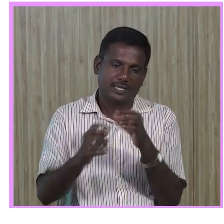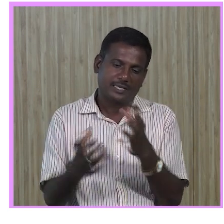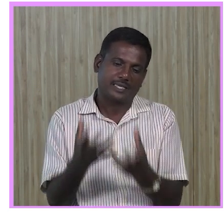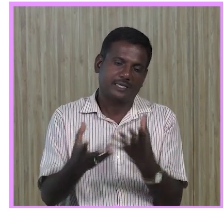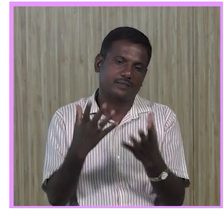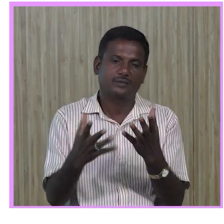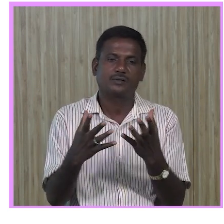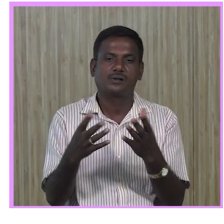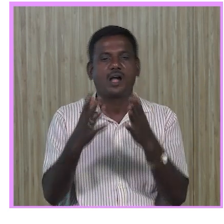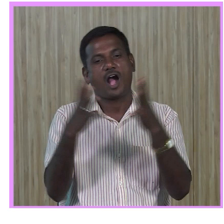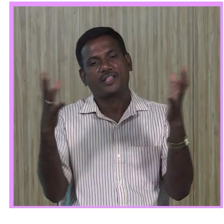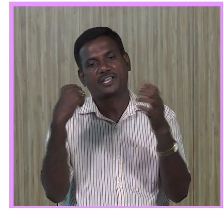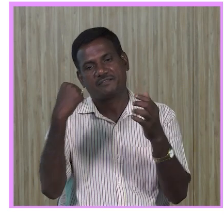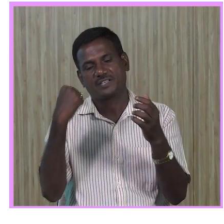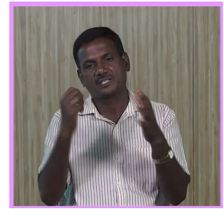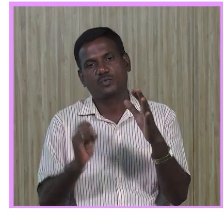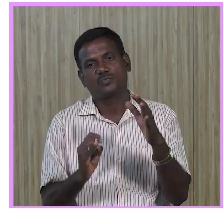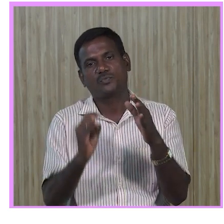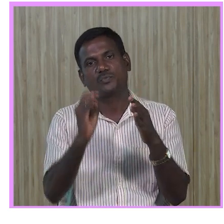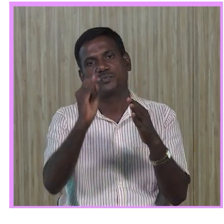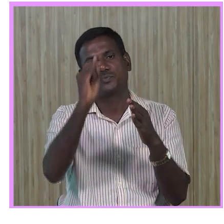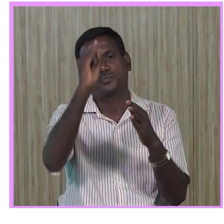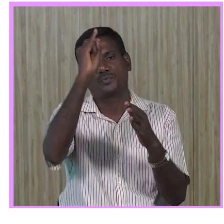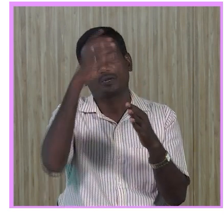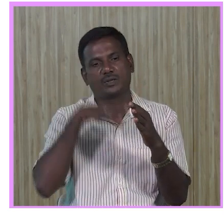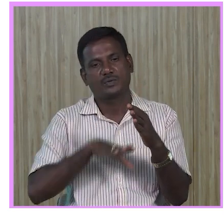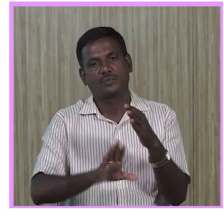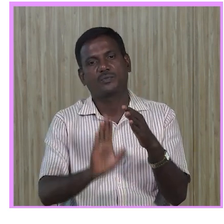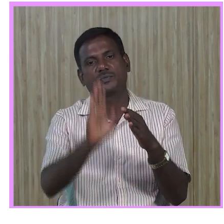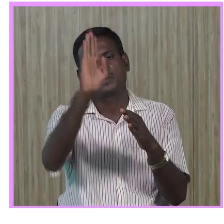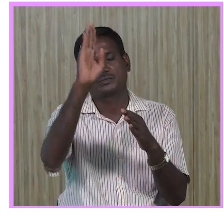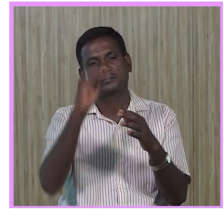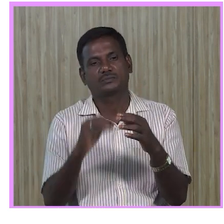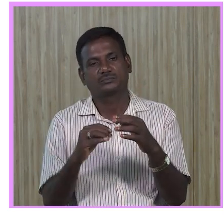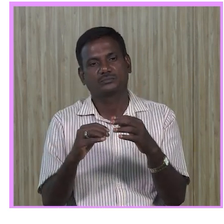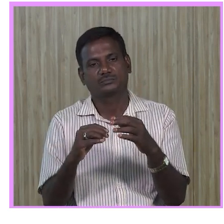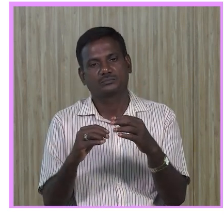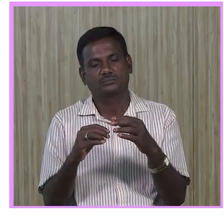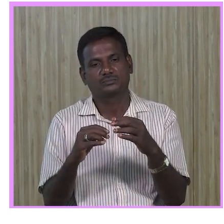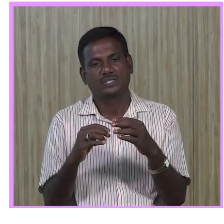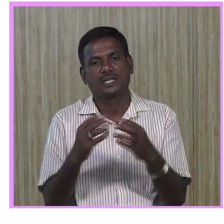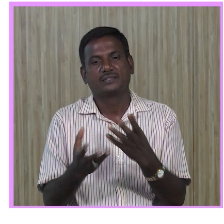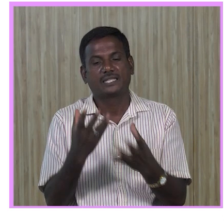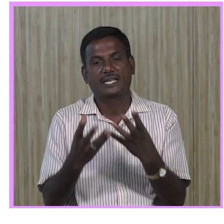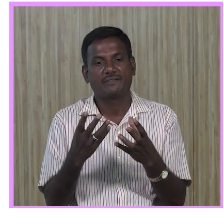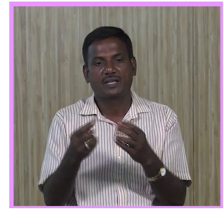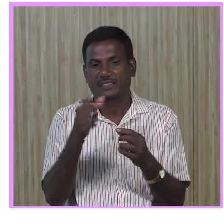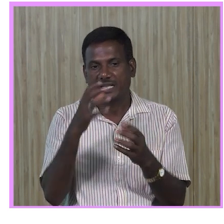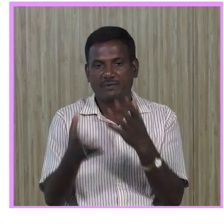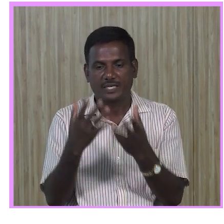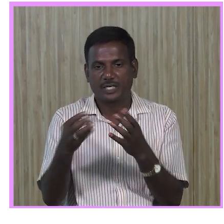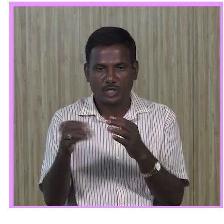எரிக்கப்பட்டு அதிக விசையுடன் ராக்கெட்டின் அடிப்பகுதி வழியாக வெளியேற்றப்படும். திரவ இயக்கு பொருளில்